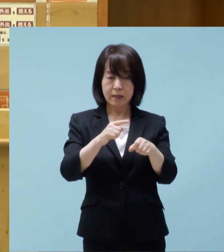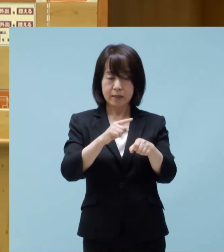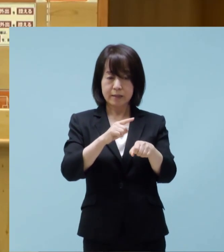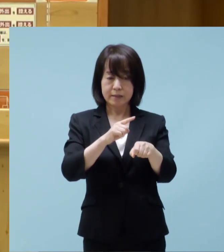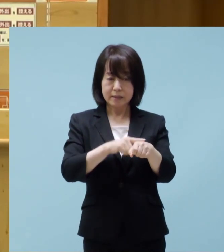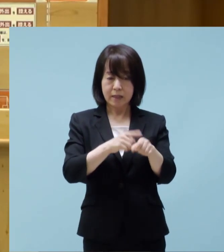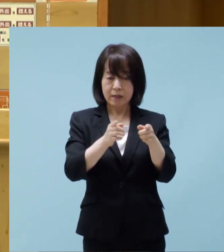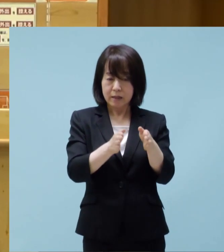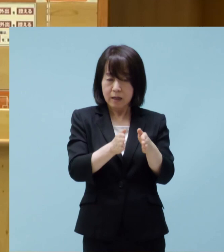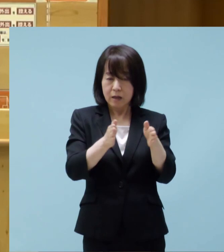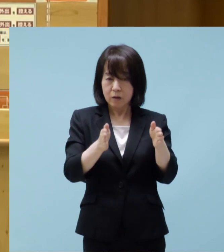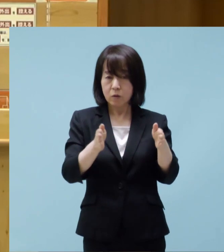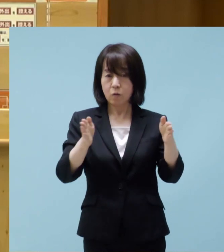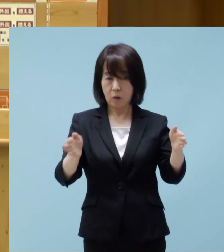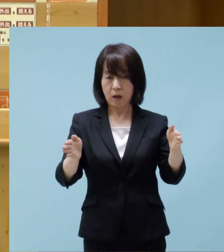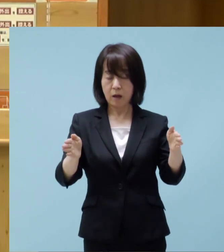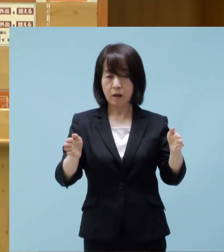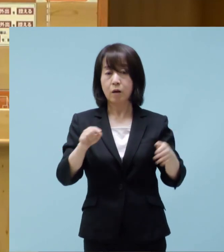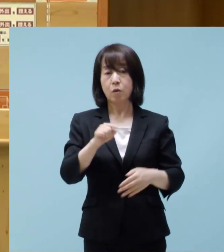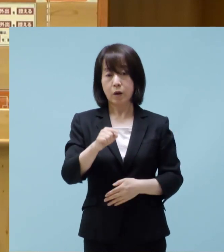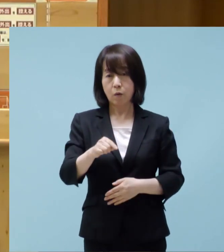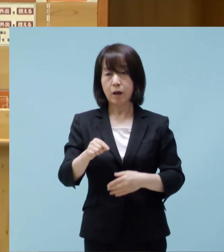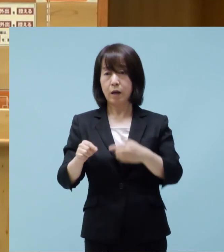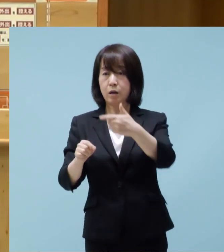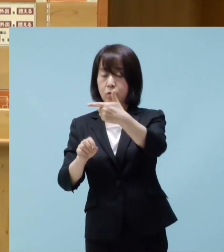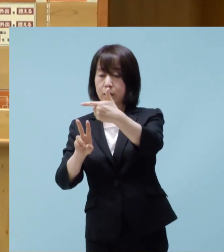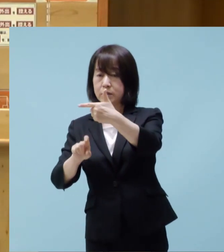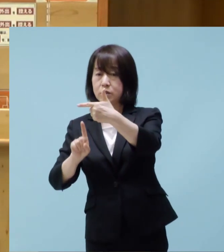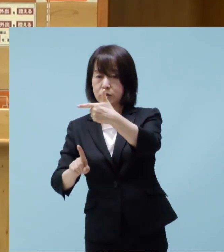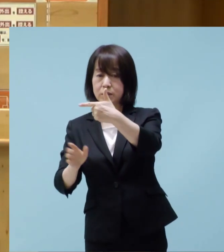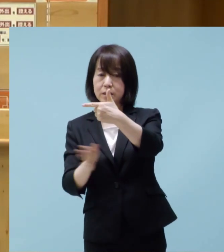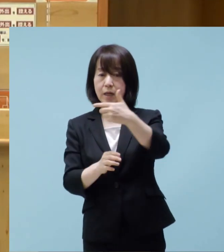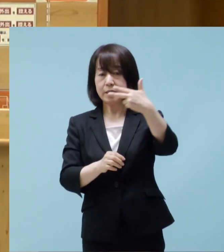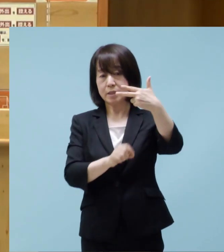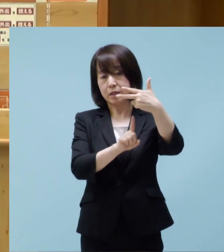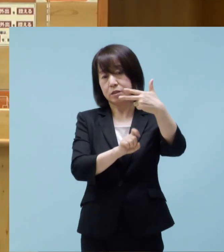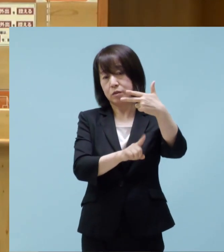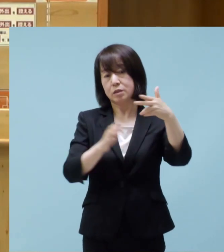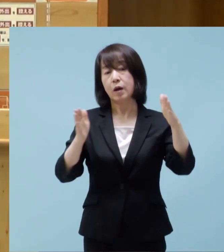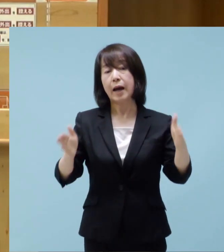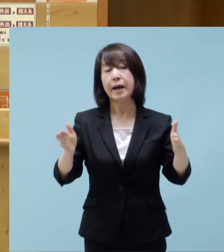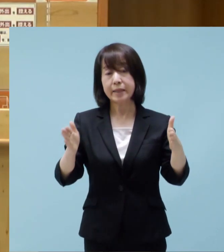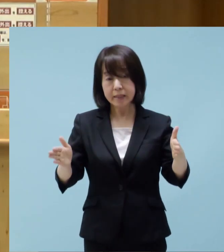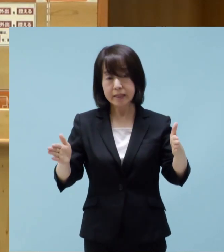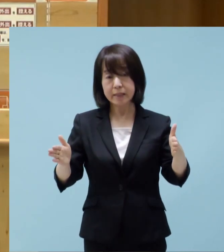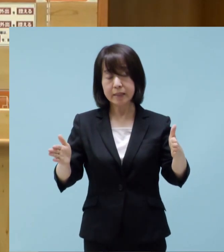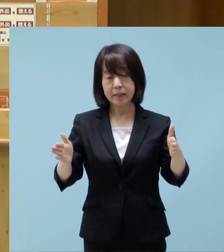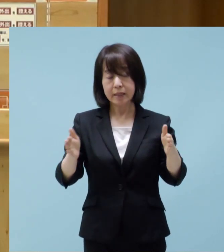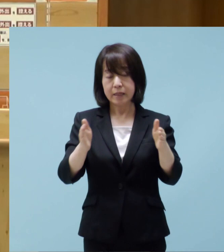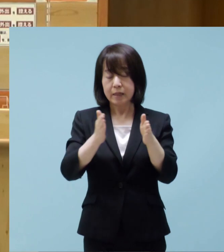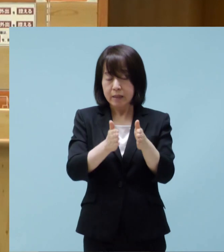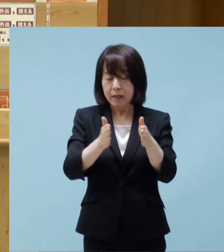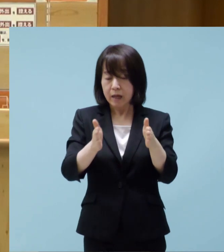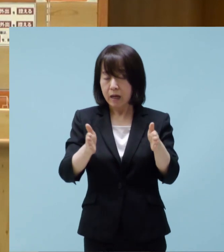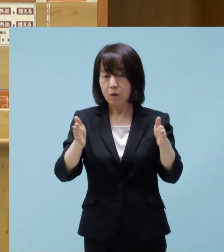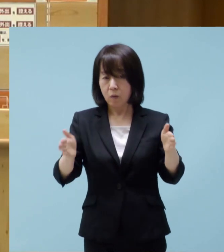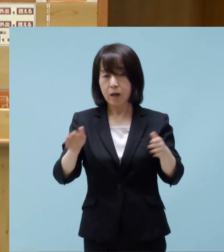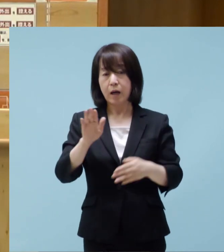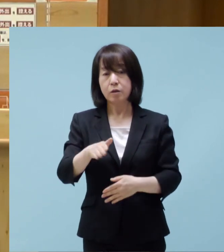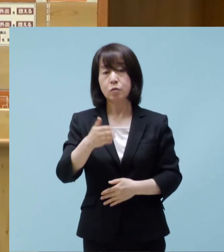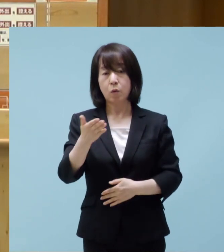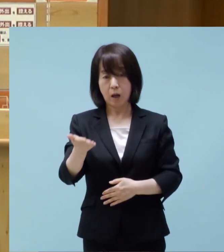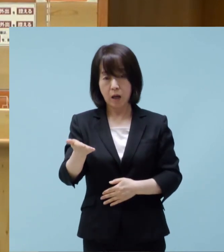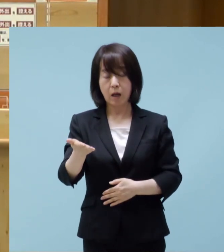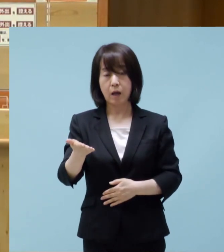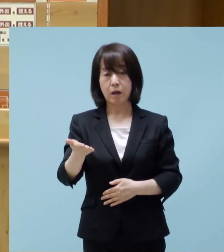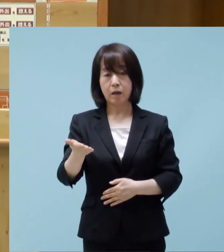か、例えば期間中にこの3地域の時短が解除するという判断になる場合、ど